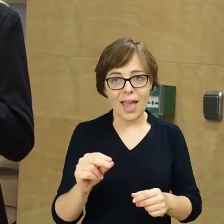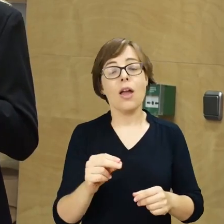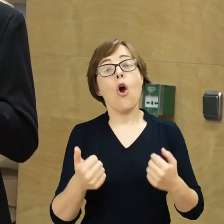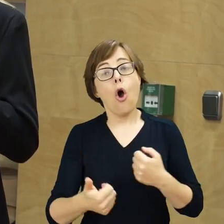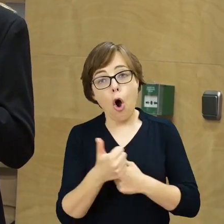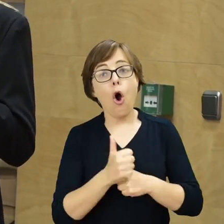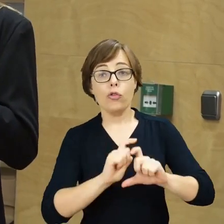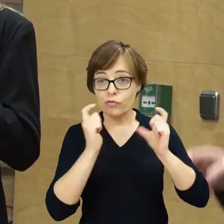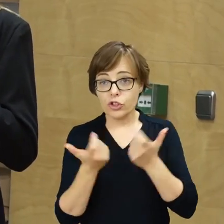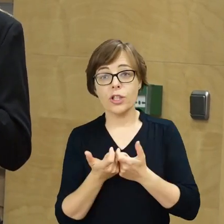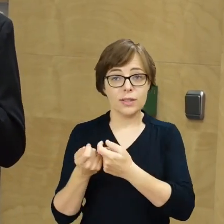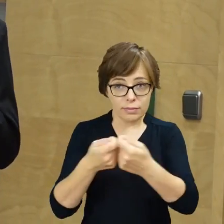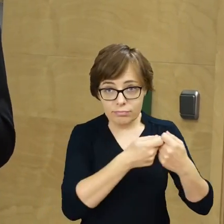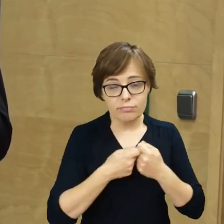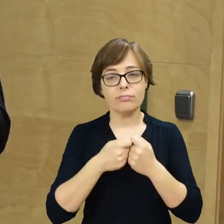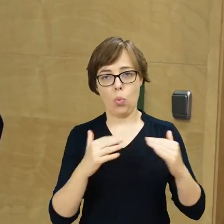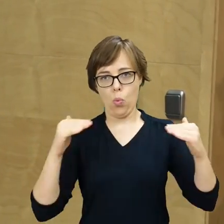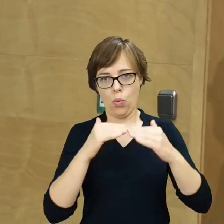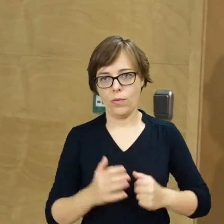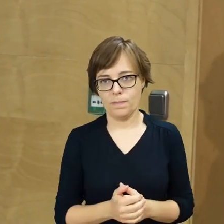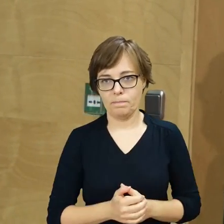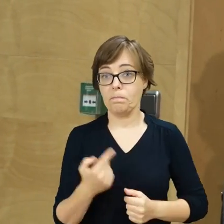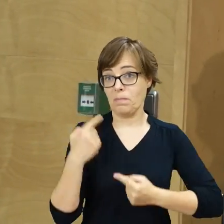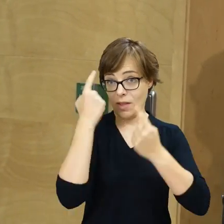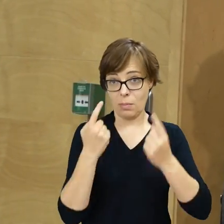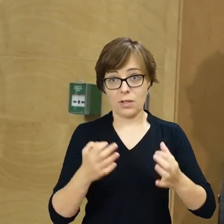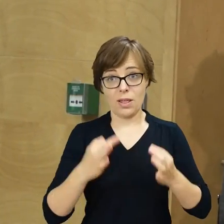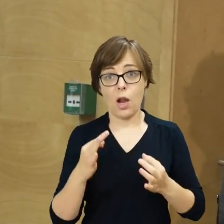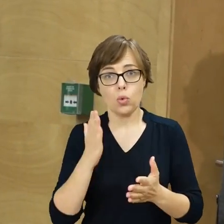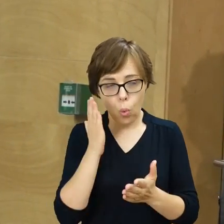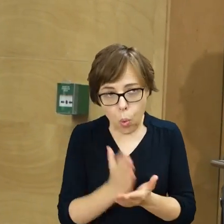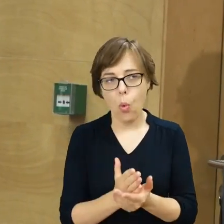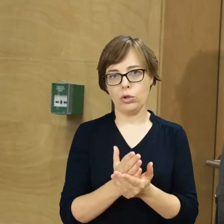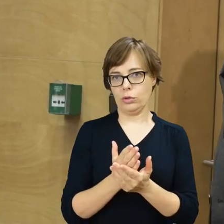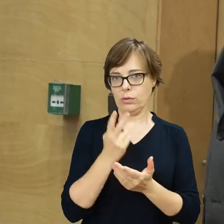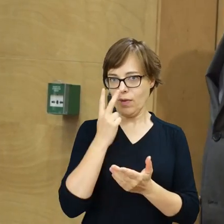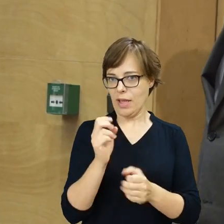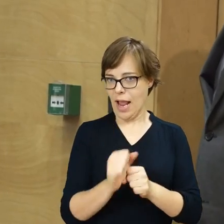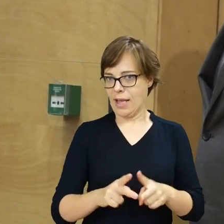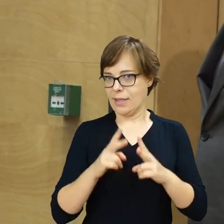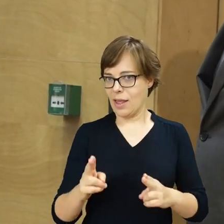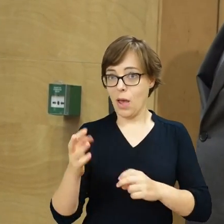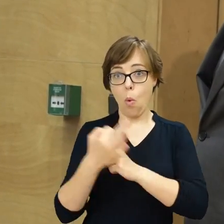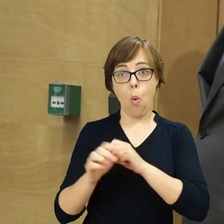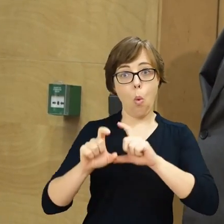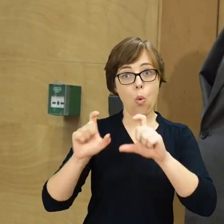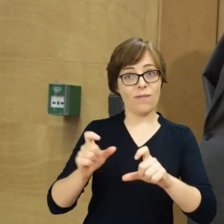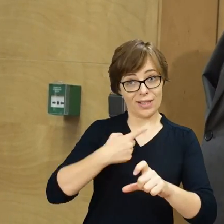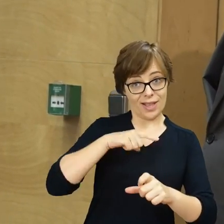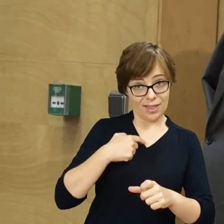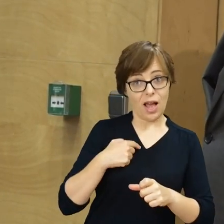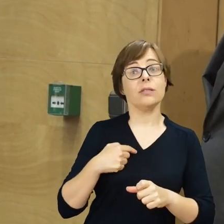dzisiaj w końcu doszliśmy do takiego momentu, kiedy uniwersytet nas przyjmuje, ale my jakby możemy wykorzystać to,